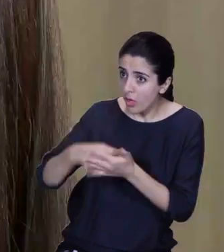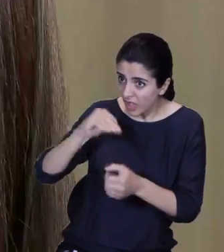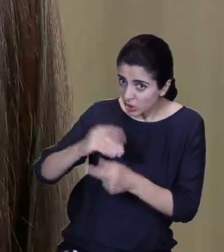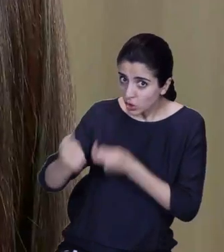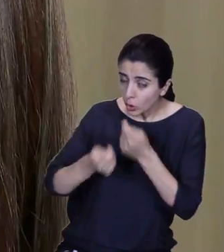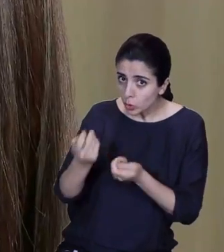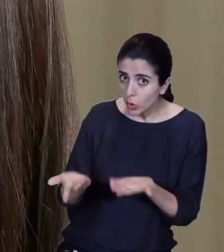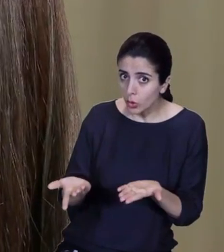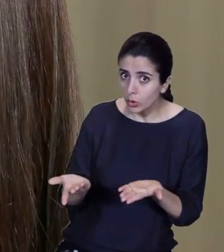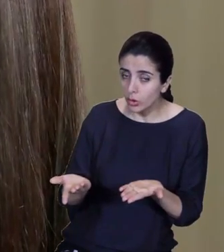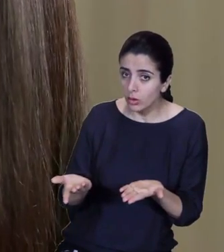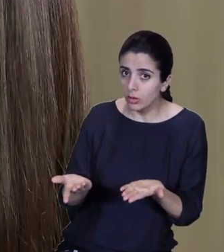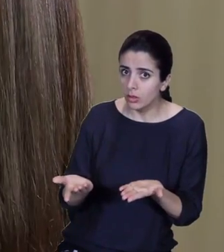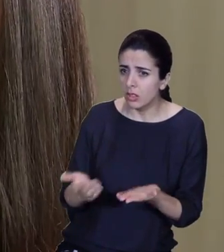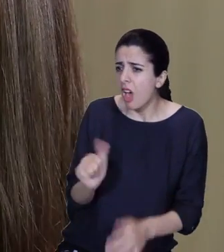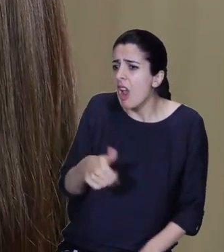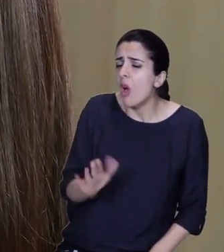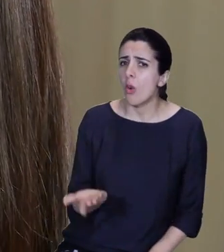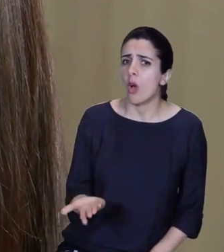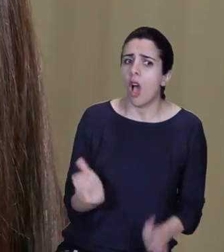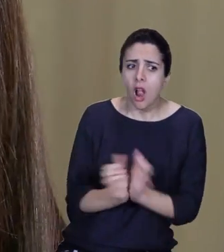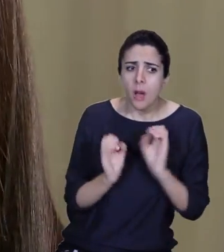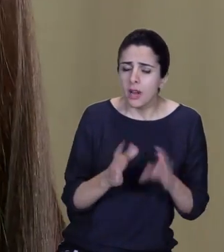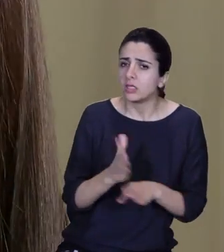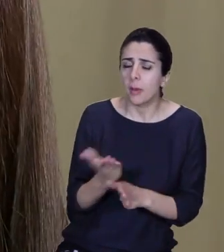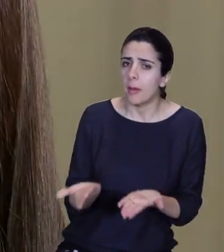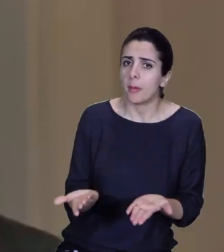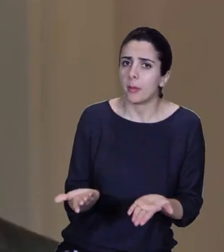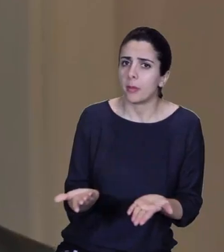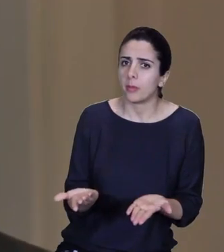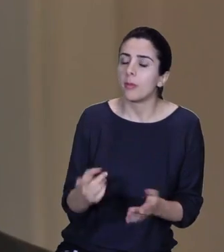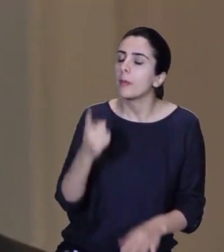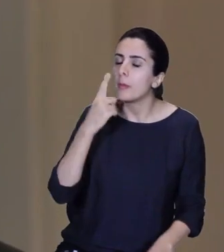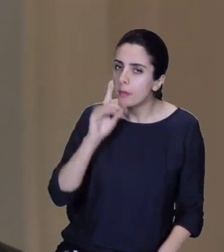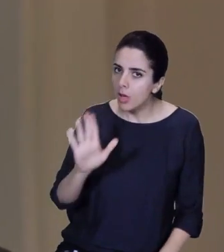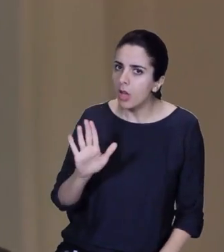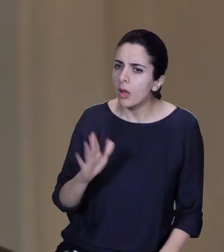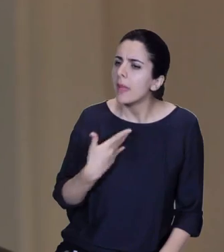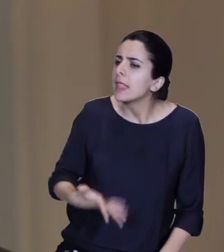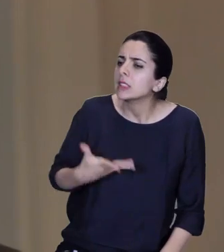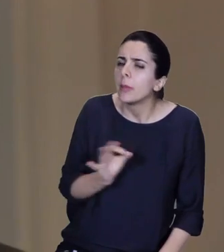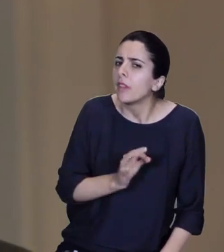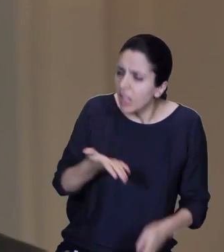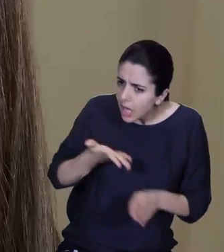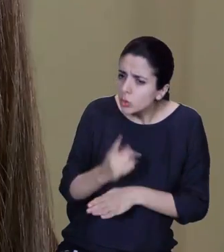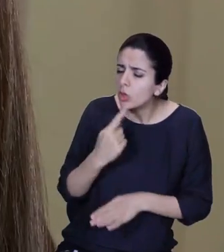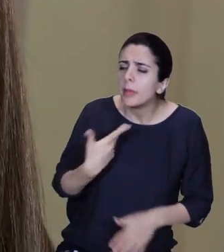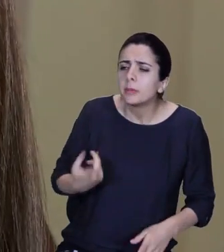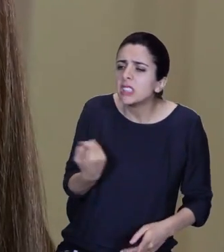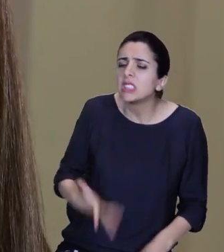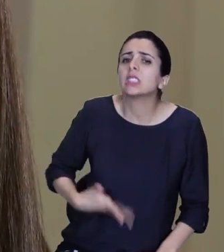çalışıyormuşsun. Değer mi bunun için aileni bırakıp gitmeye? Bak, Hiçbir şey istemiyorum senden. Gerçekten hiçbir